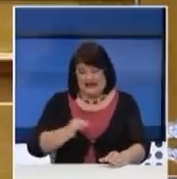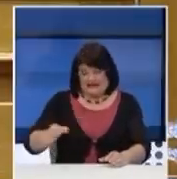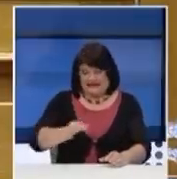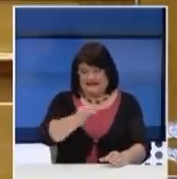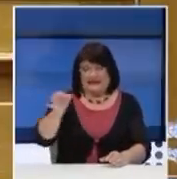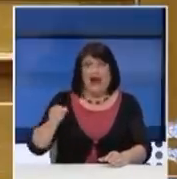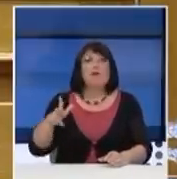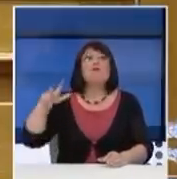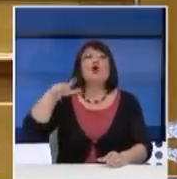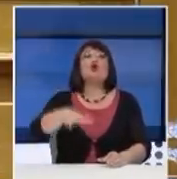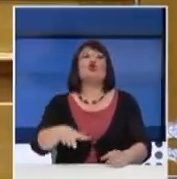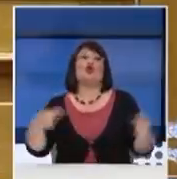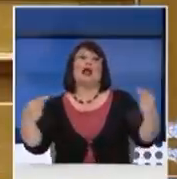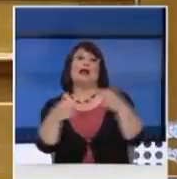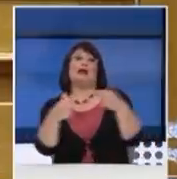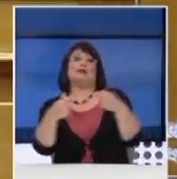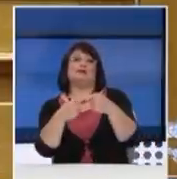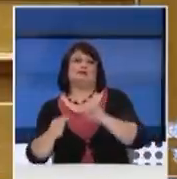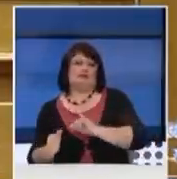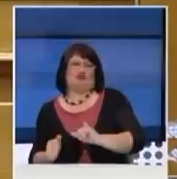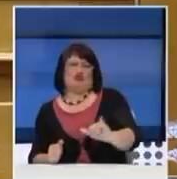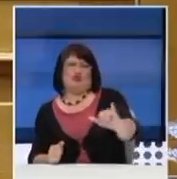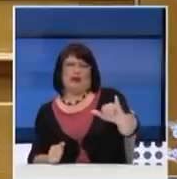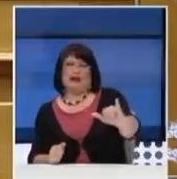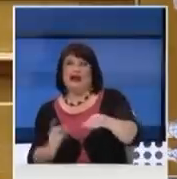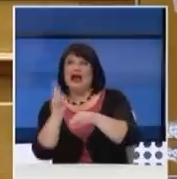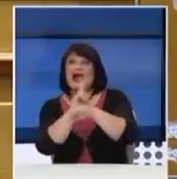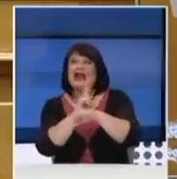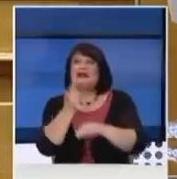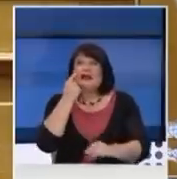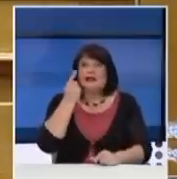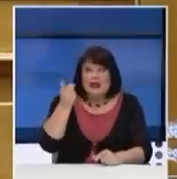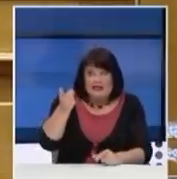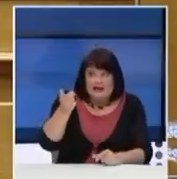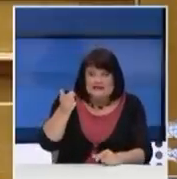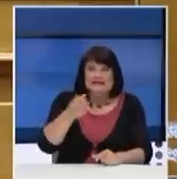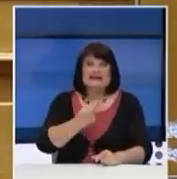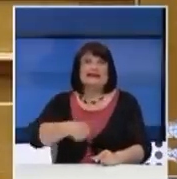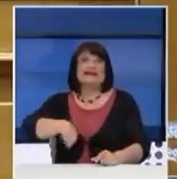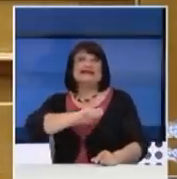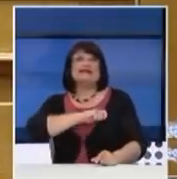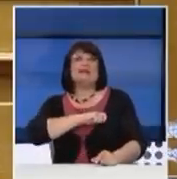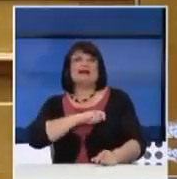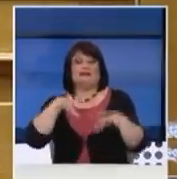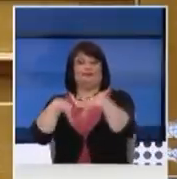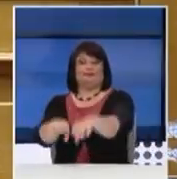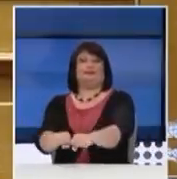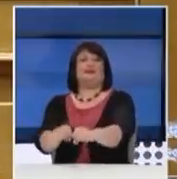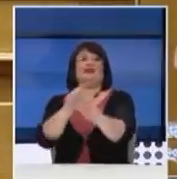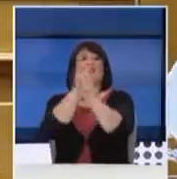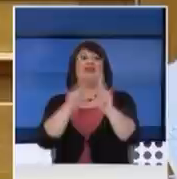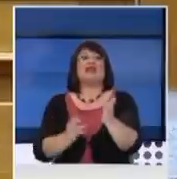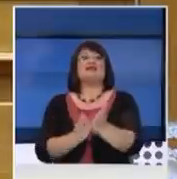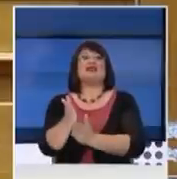αντιδικία με την Πορτογαλία για το θέμα αυτό. Είναι πολύ πιο μακριά από την Ισπανία. Εδώ είναι ο χάρτης. Τα πήραν οι Ισπανοί, που είναι πολύ πιο μακριά. Διεθνές